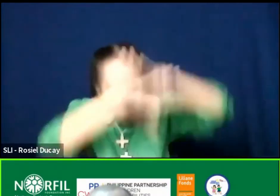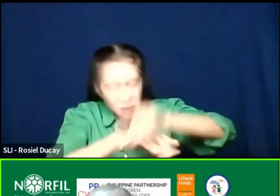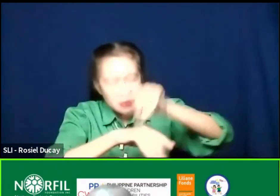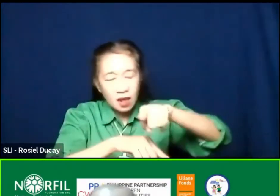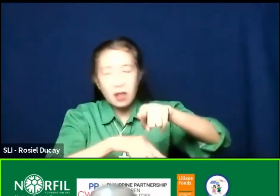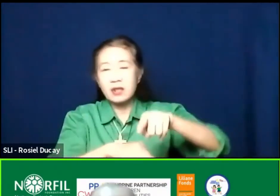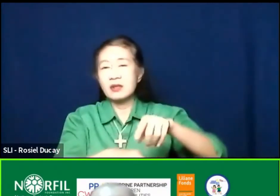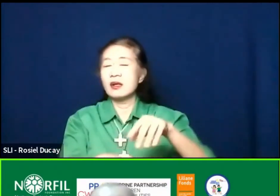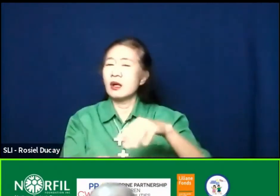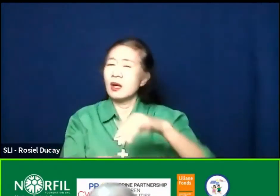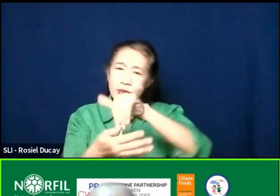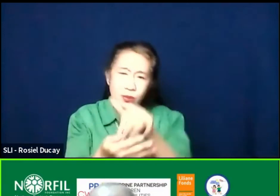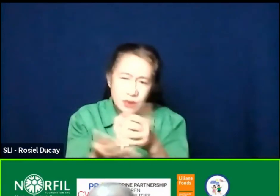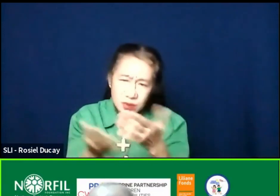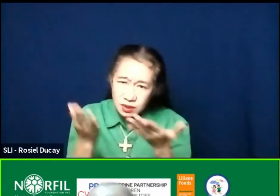mga bagay na 'yon